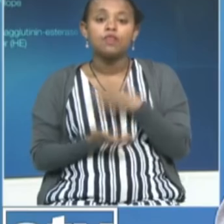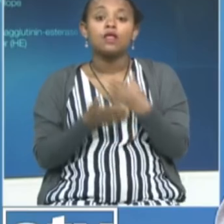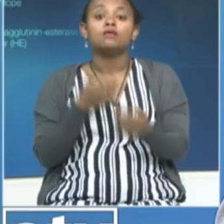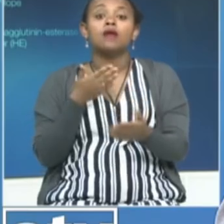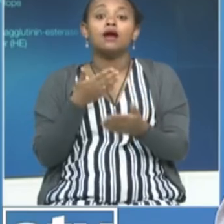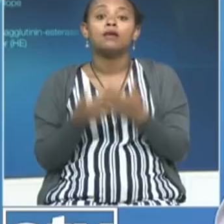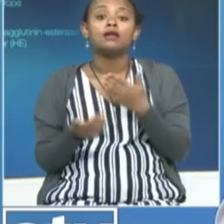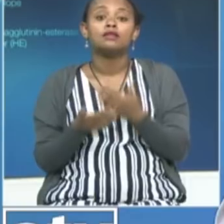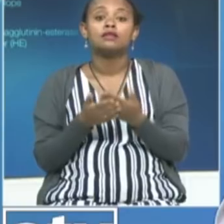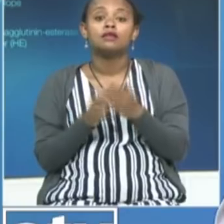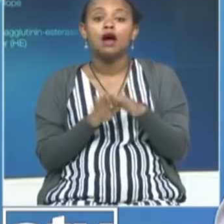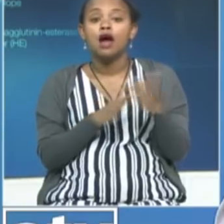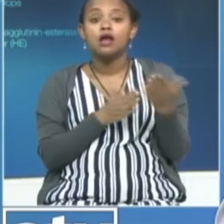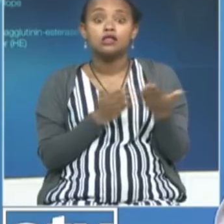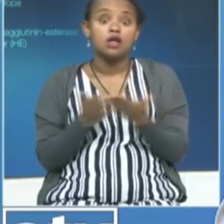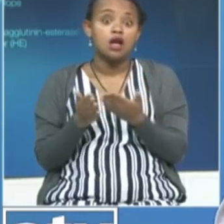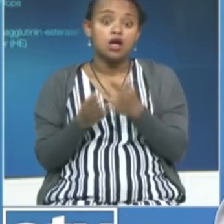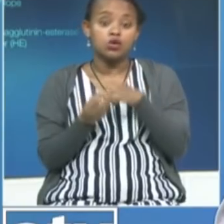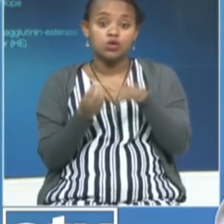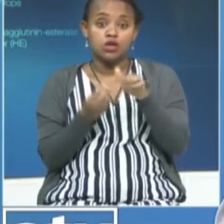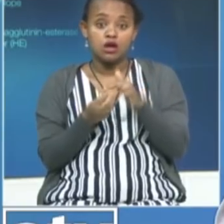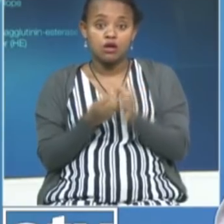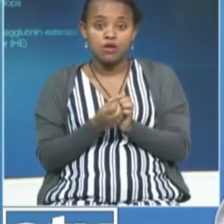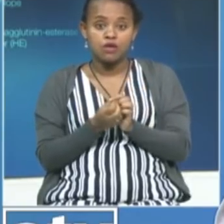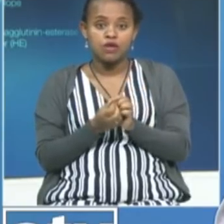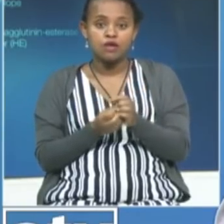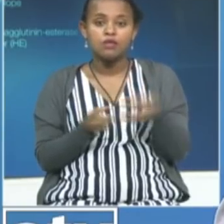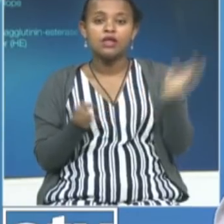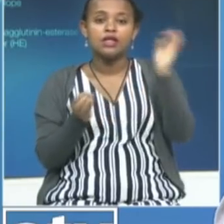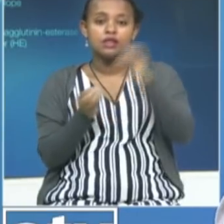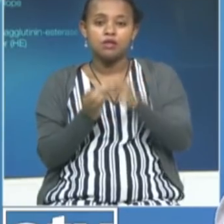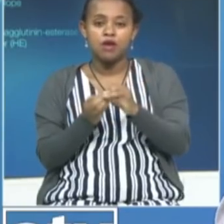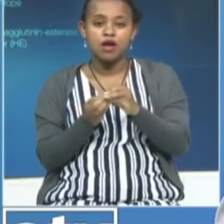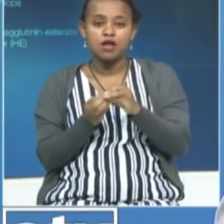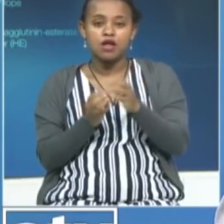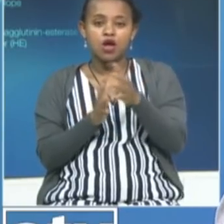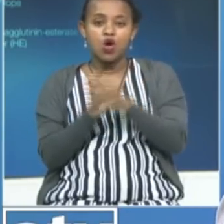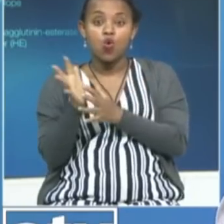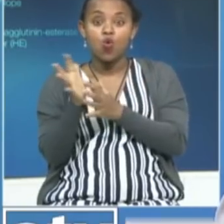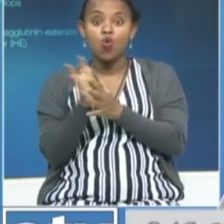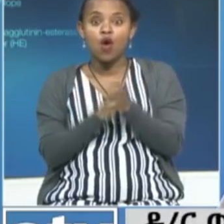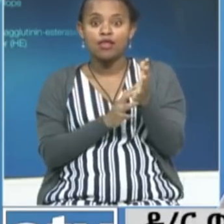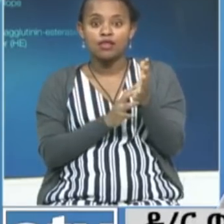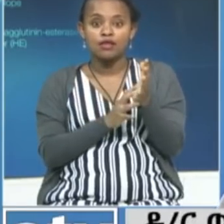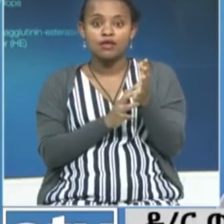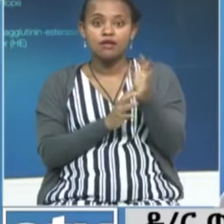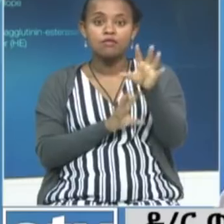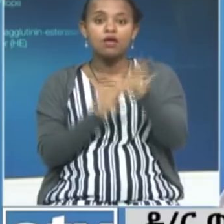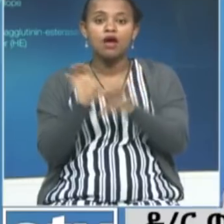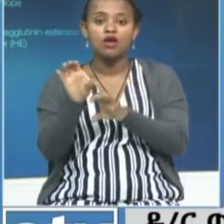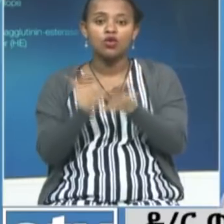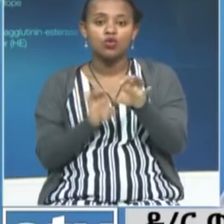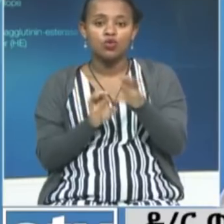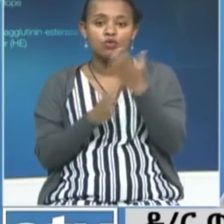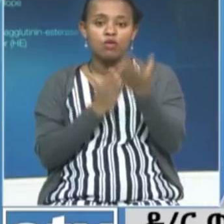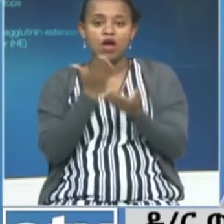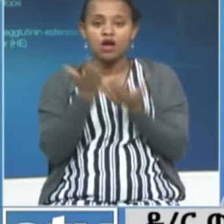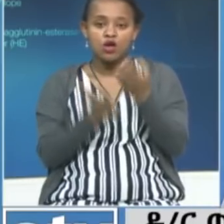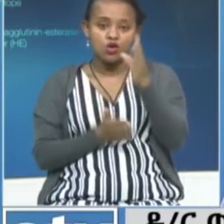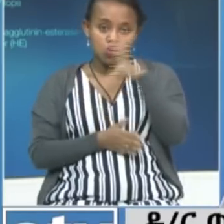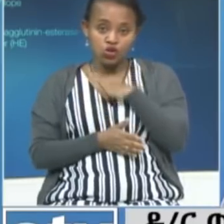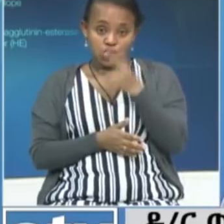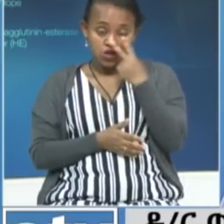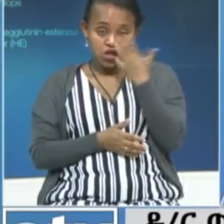ምናልባት የአስተናጋጆች አካባቢ በተጨማሪ አንድ ጓንት የሚያደርጉ በጓንት የሚያገለግሉ